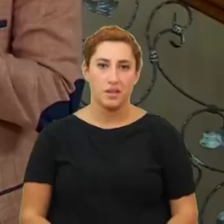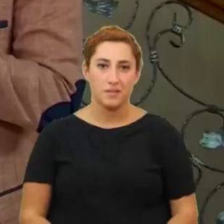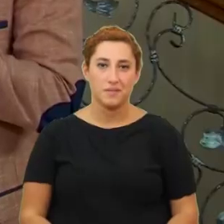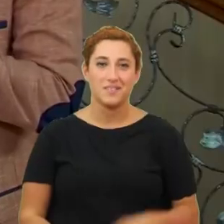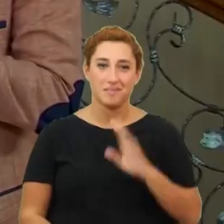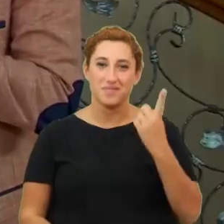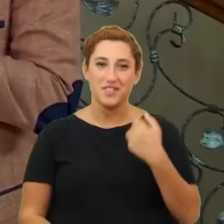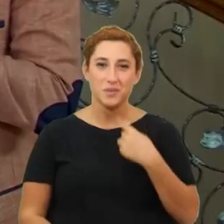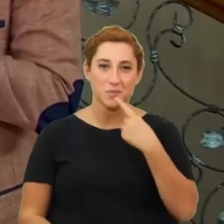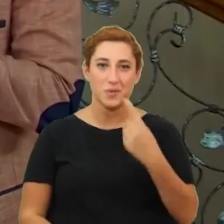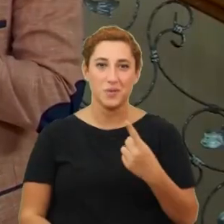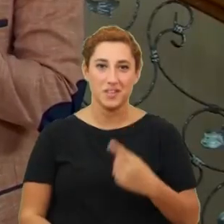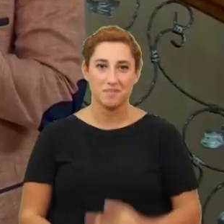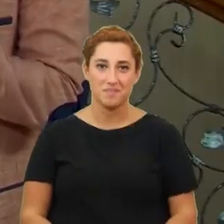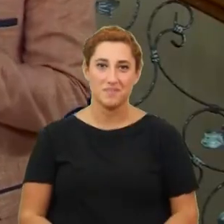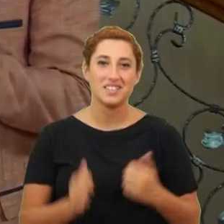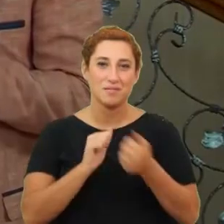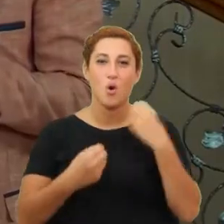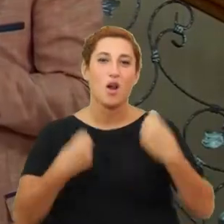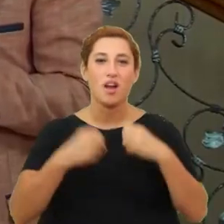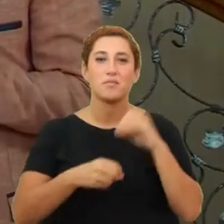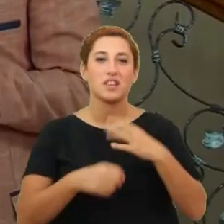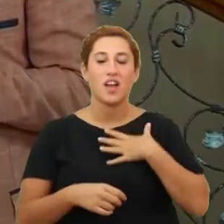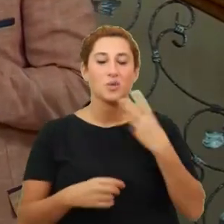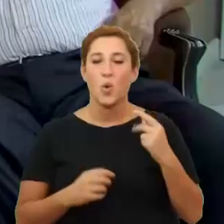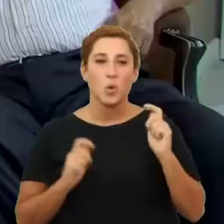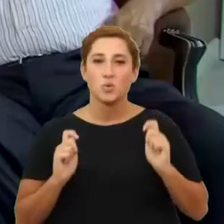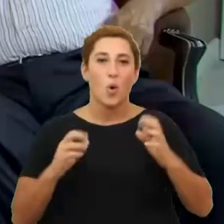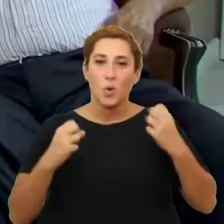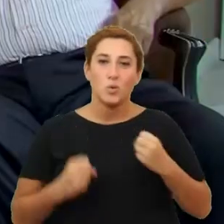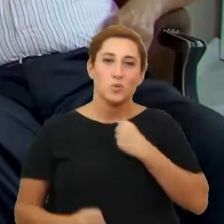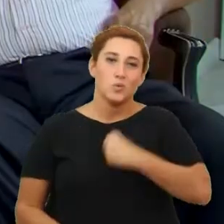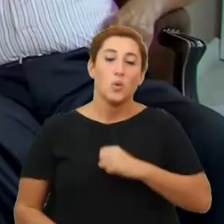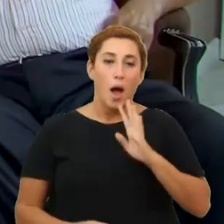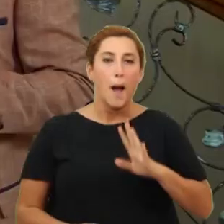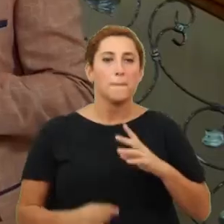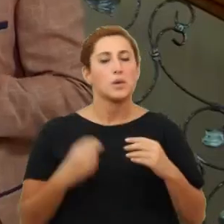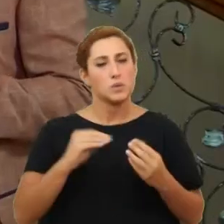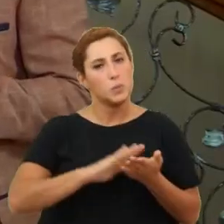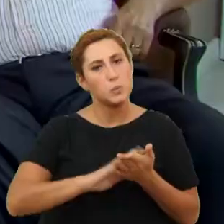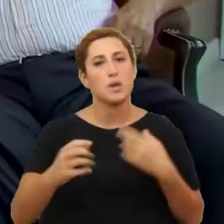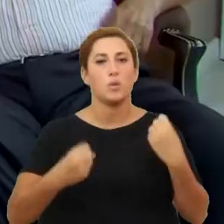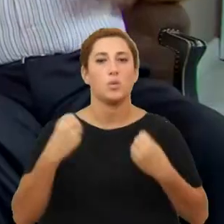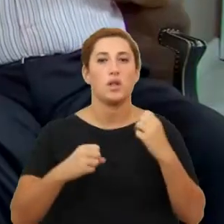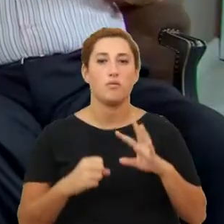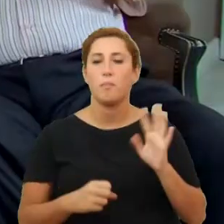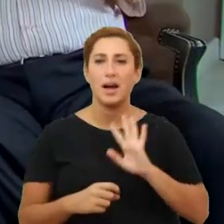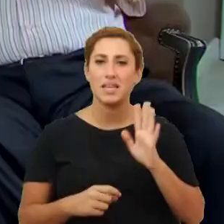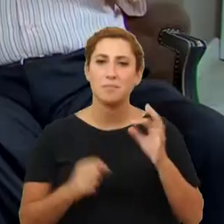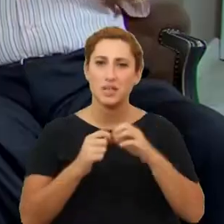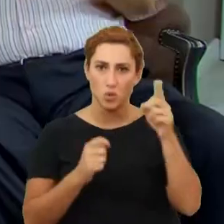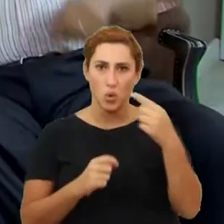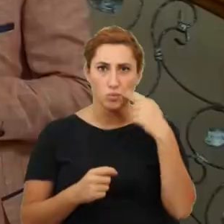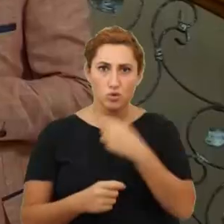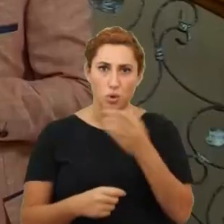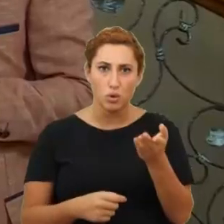Ama bir şey söyleyeyim mi? Spor arabada insan kendini çok zor tutuyor. Ama nizami kullanıyorum. Hayır, yani biricik onu